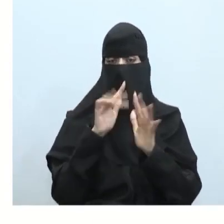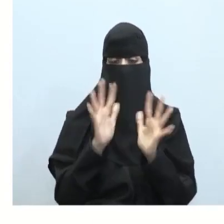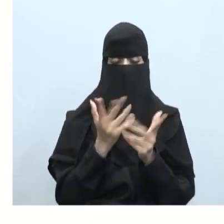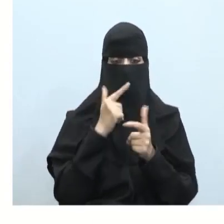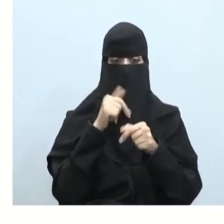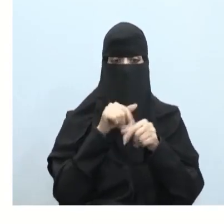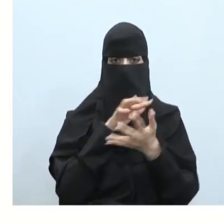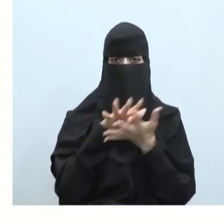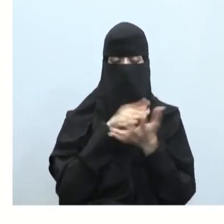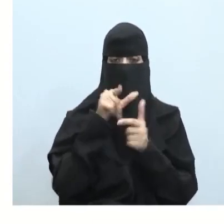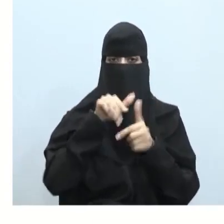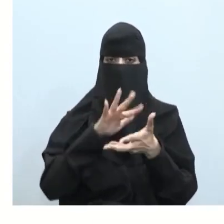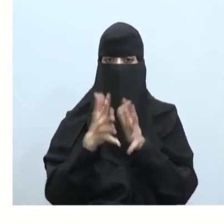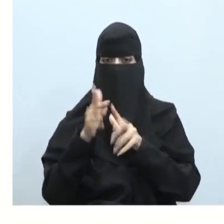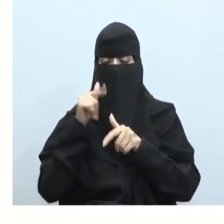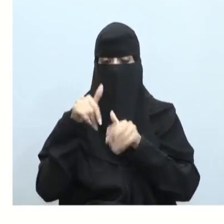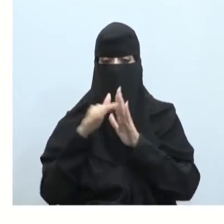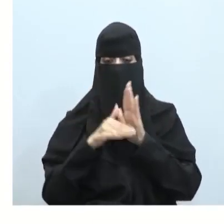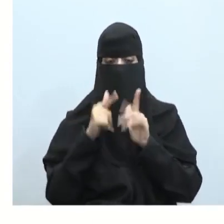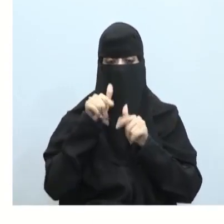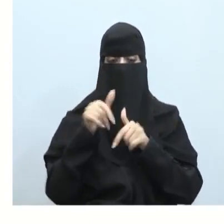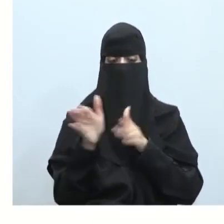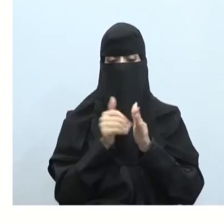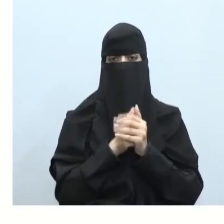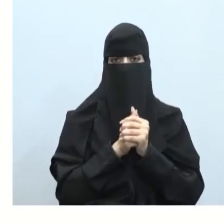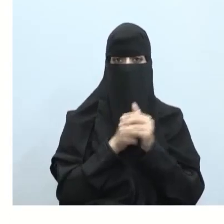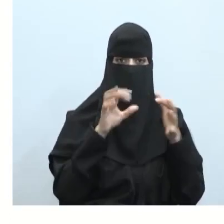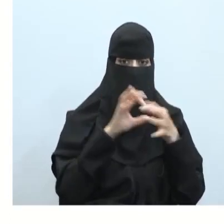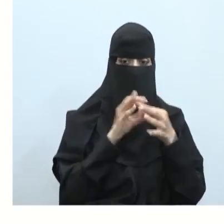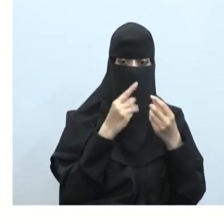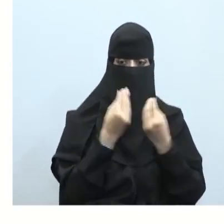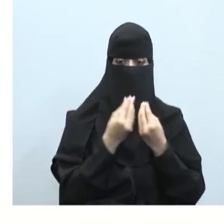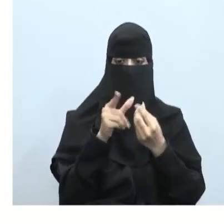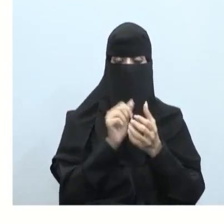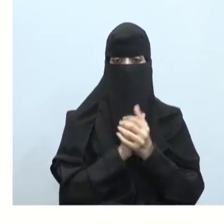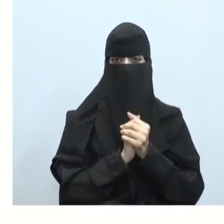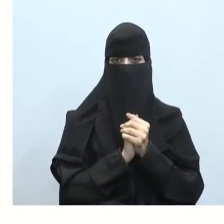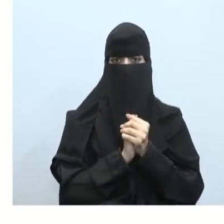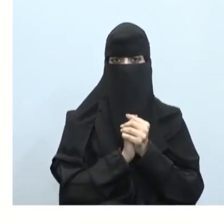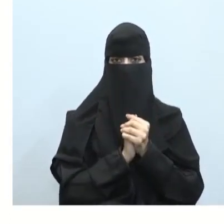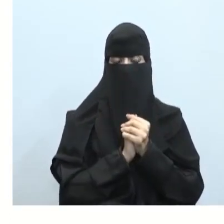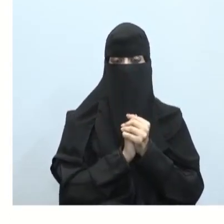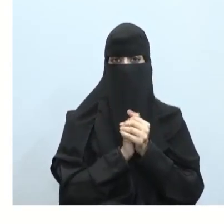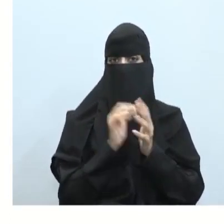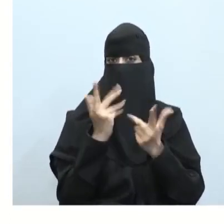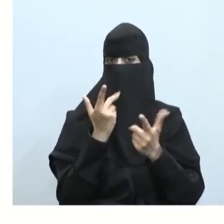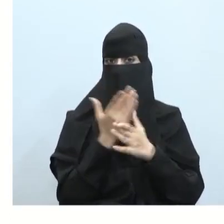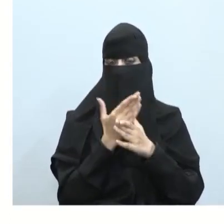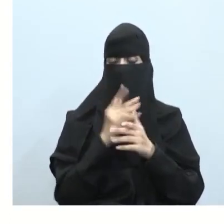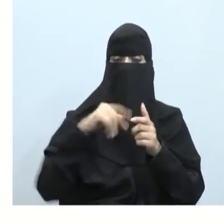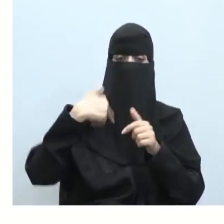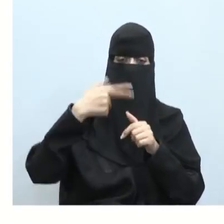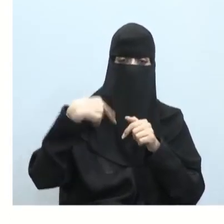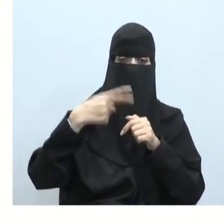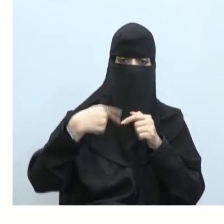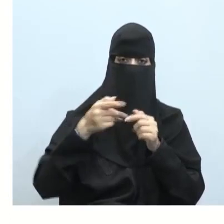مشكله مع وجود البرامج المحموله عن طريق المرتبطه مع المفسر في لغات البرمجه لماذا لانه في كل مره